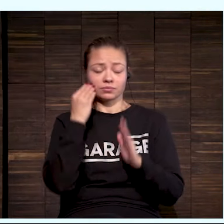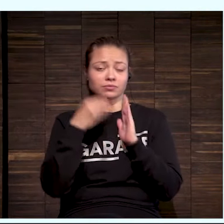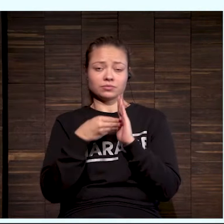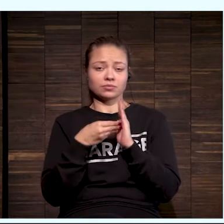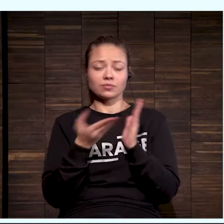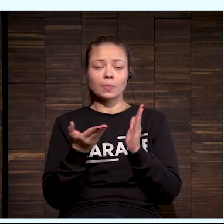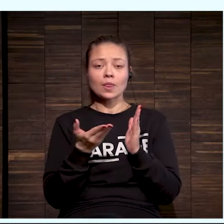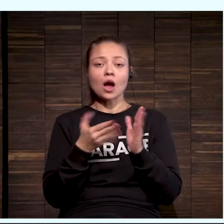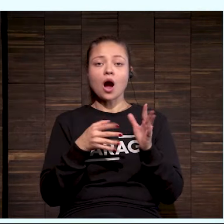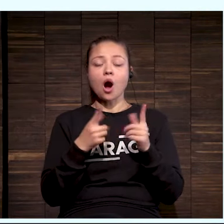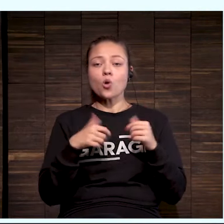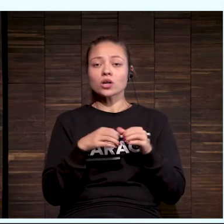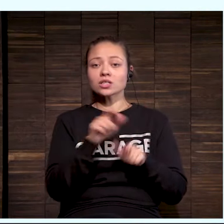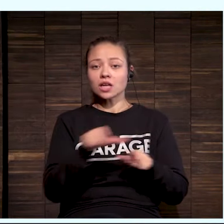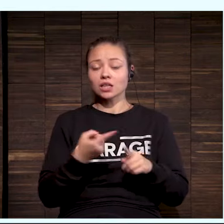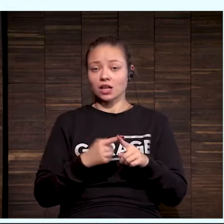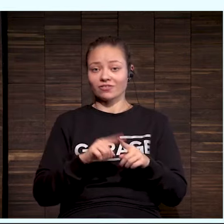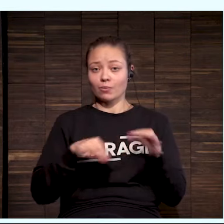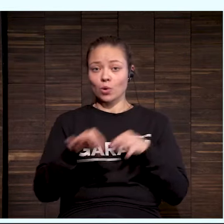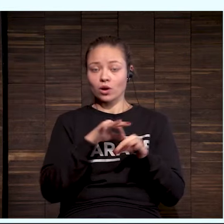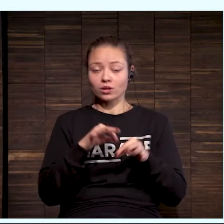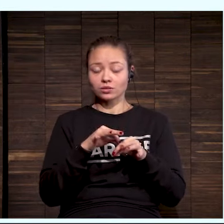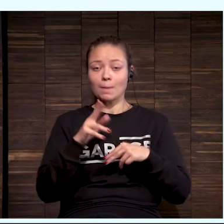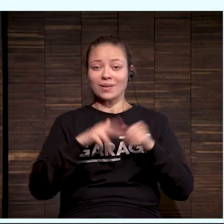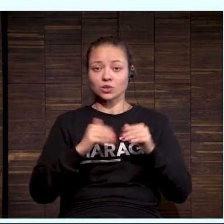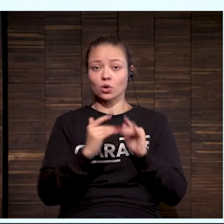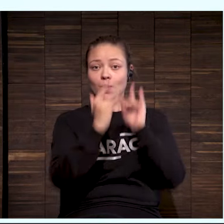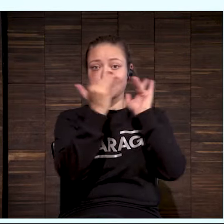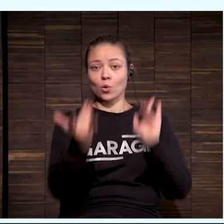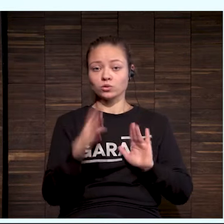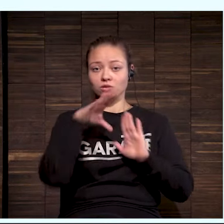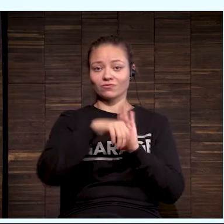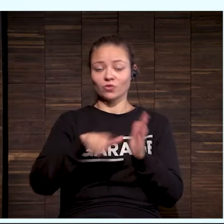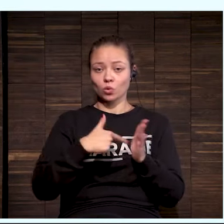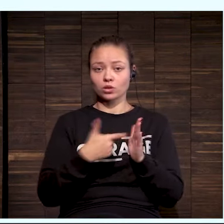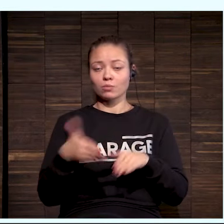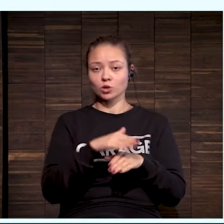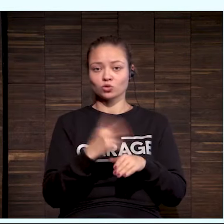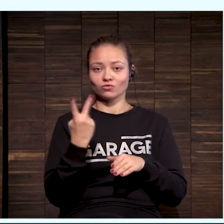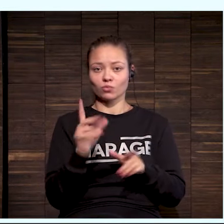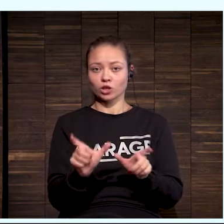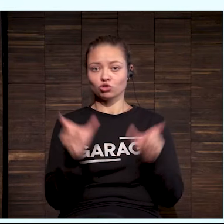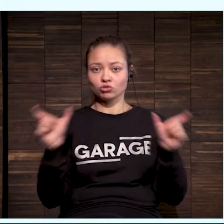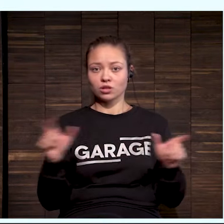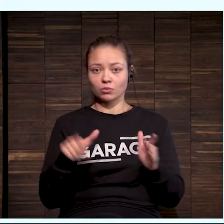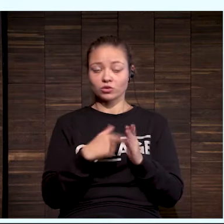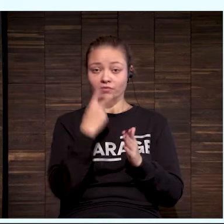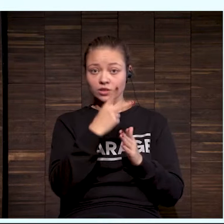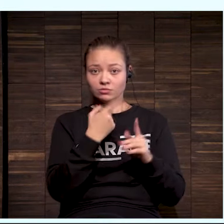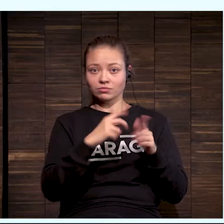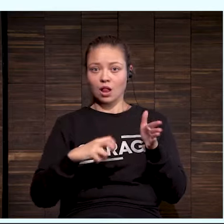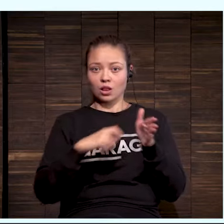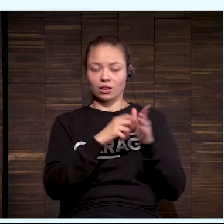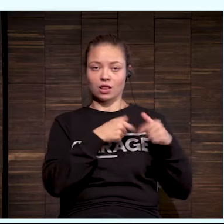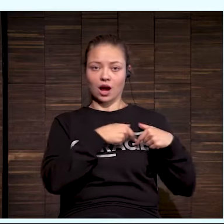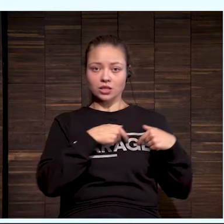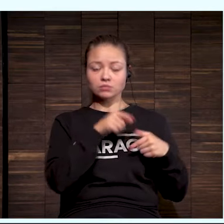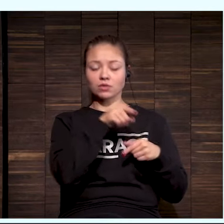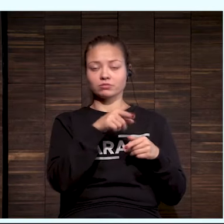организатора этого проекта построили мост в городе между двумя частями города и богатит и вы видите этот мост